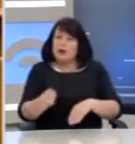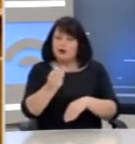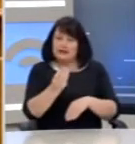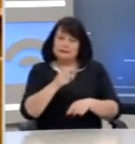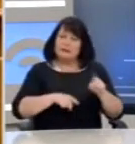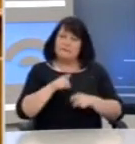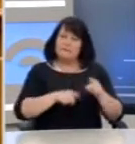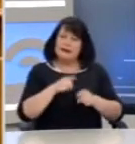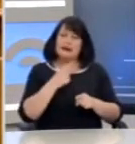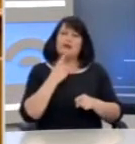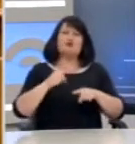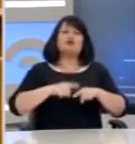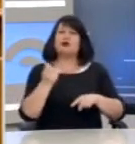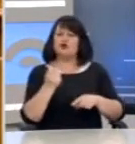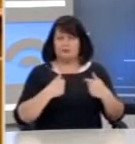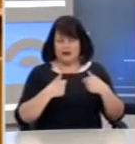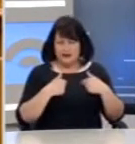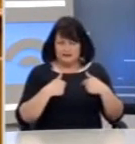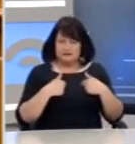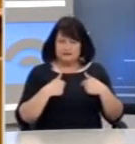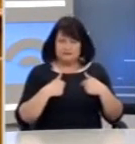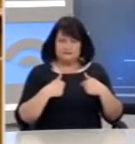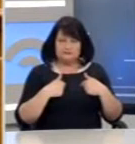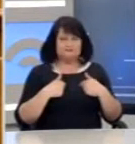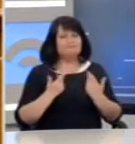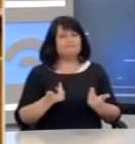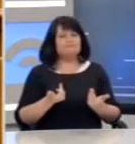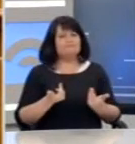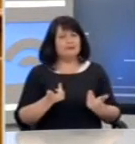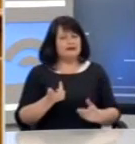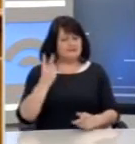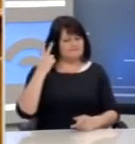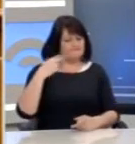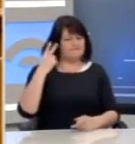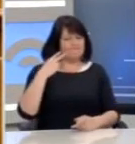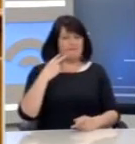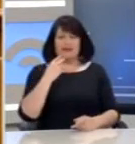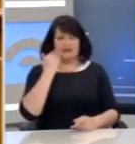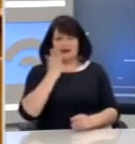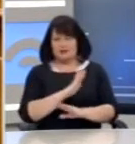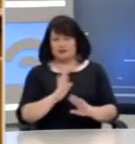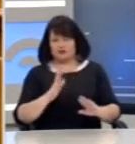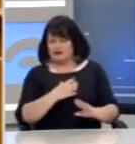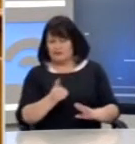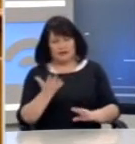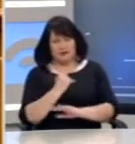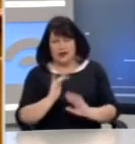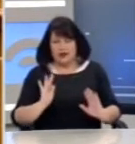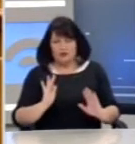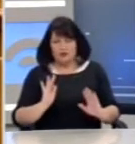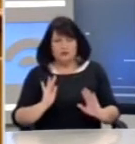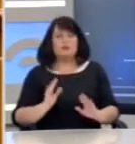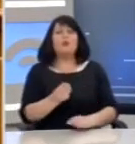στην περίπτωση της ελληνικής οικονομίας, που η αξιοπιστία της δημοσιονομικής πολιτικής είχε χαθεί, Ακόμα και η